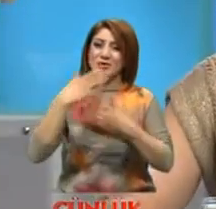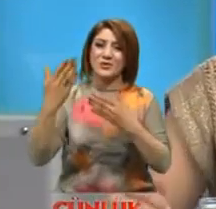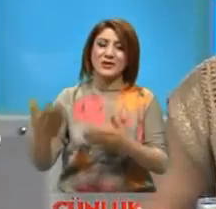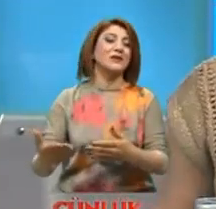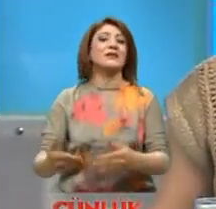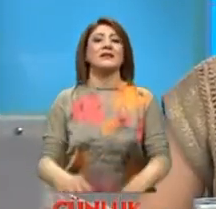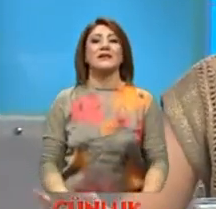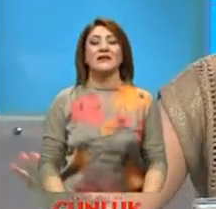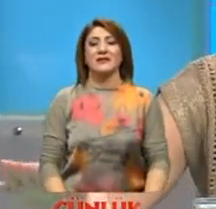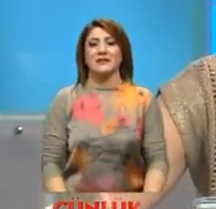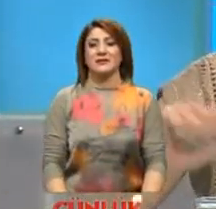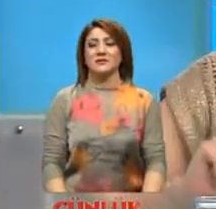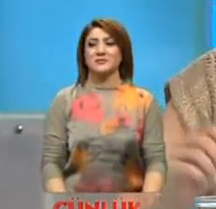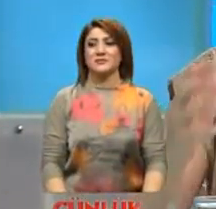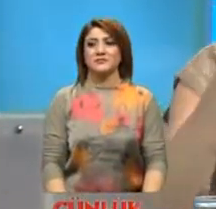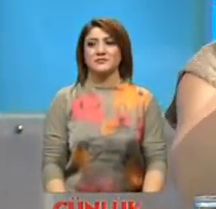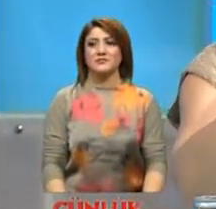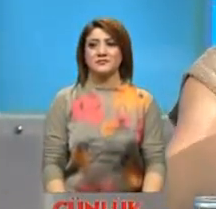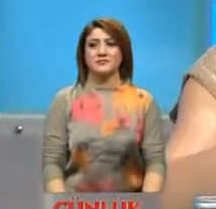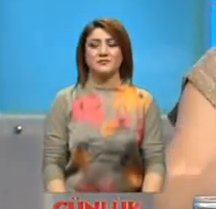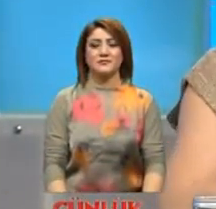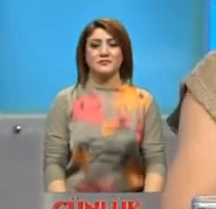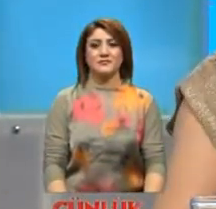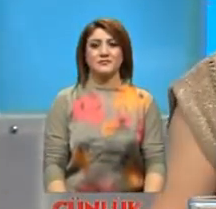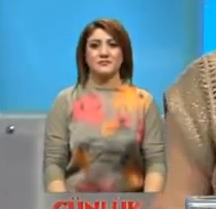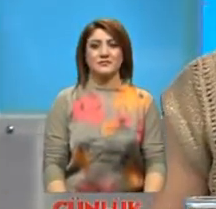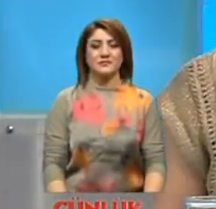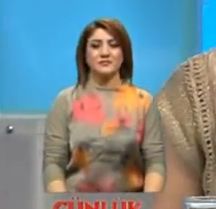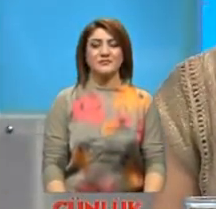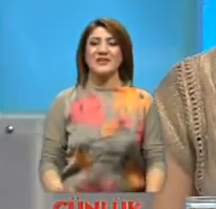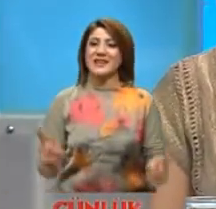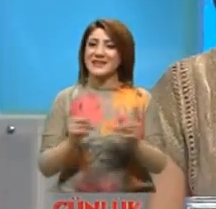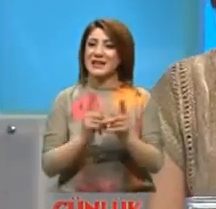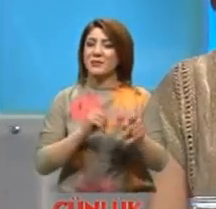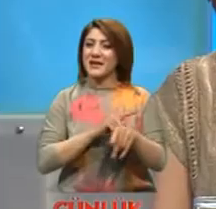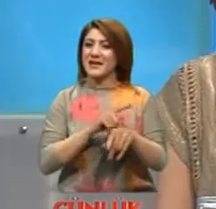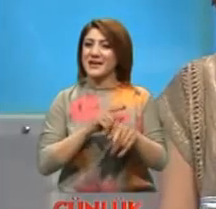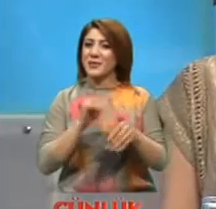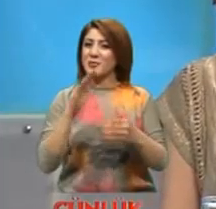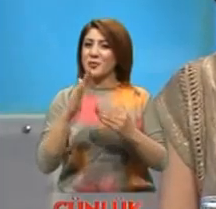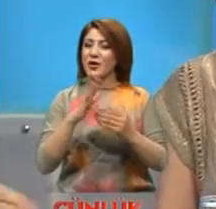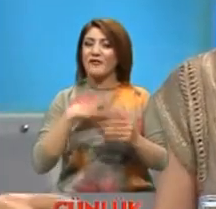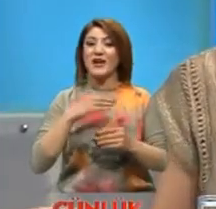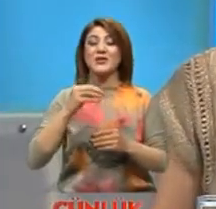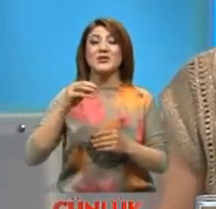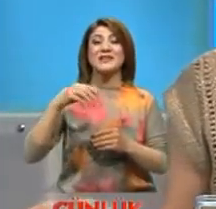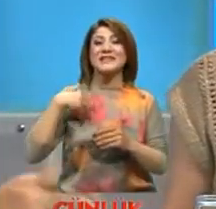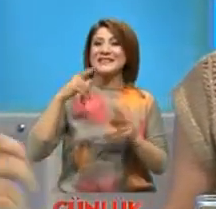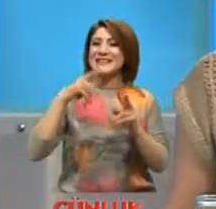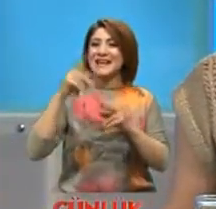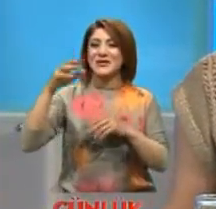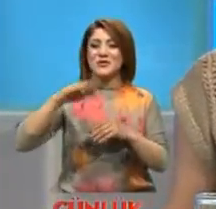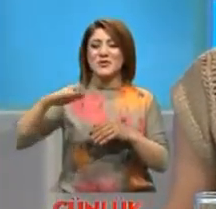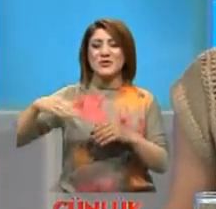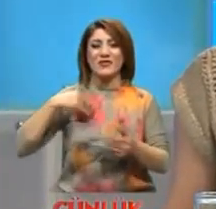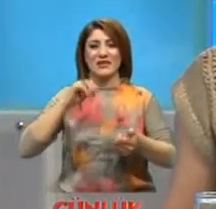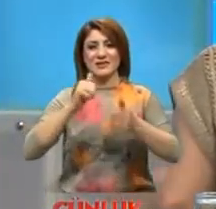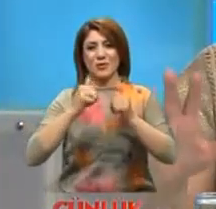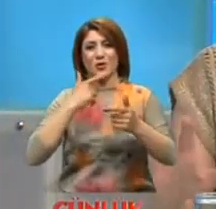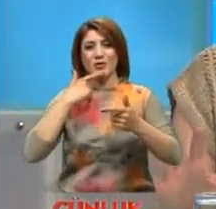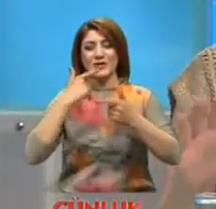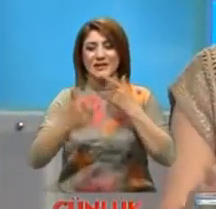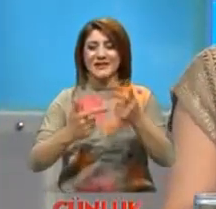Evet efendim, şimdi kısa bir ara, biraz bekleyin, tamam, beraber kapatalım. Kısa bir aramız olacak. Nihal bize çocuklar ve spor diyecek, bakalım neler